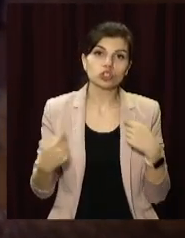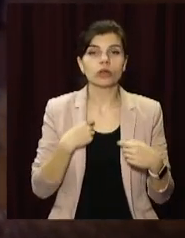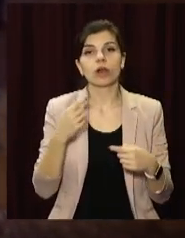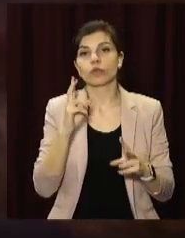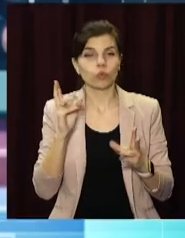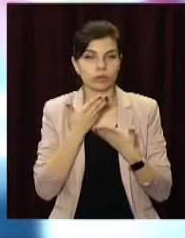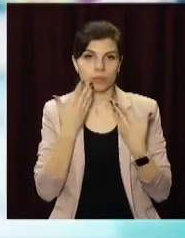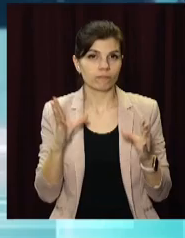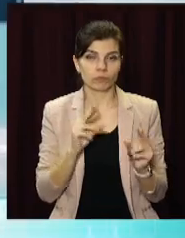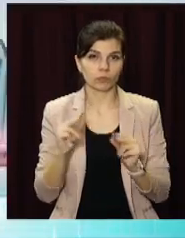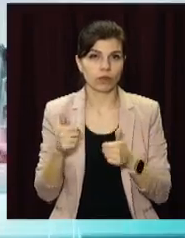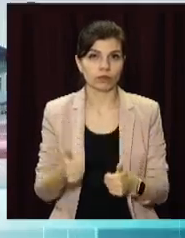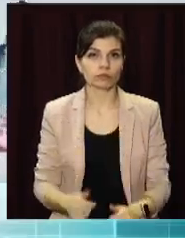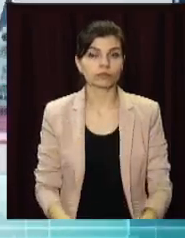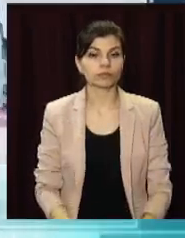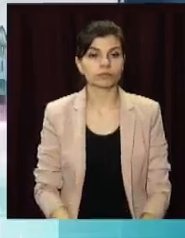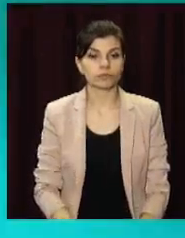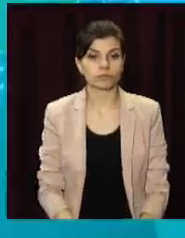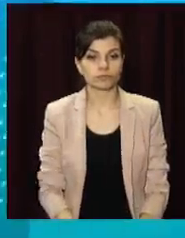пожежі немає.